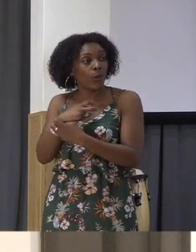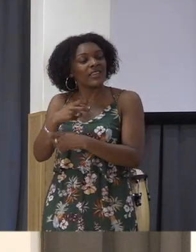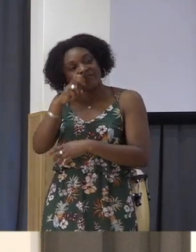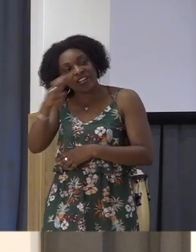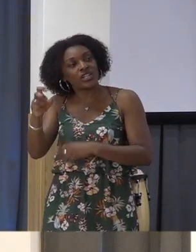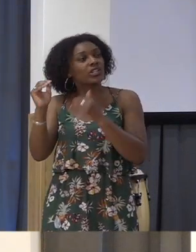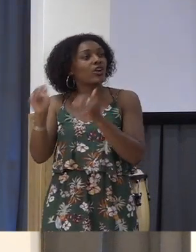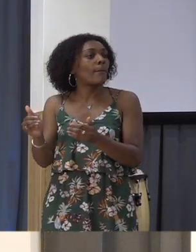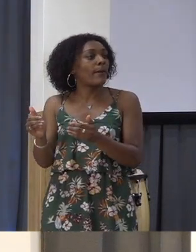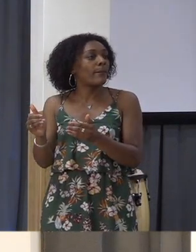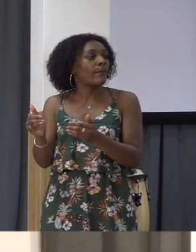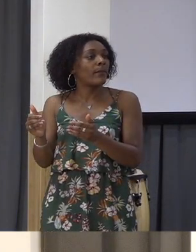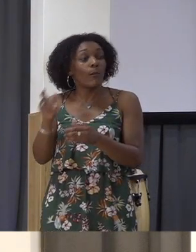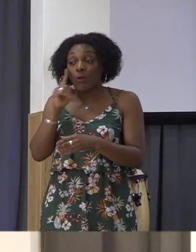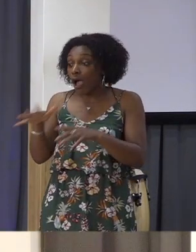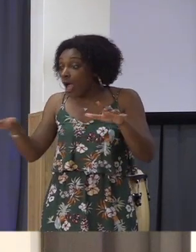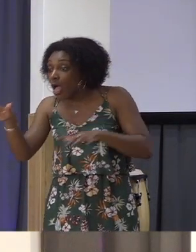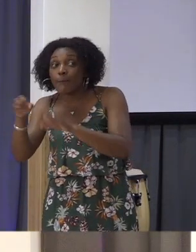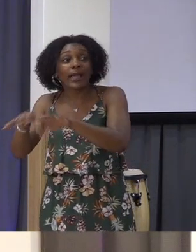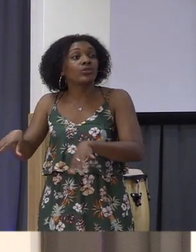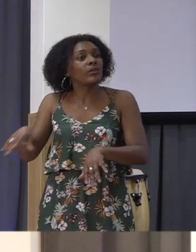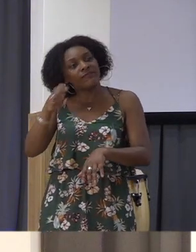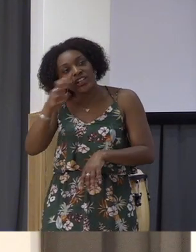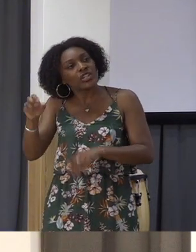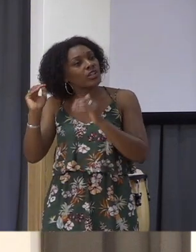chercher celle qui s'est égarée?